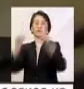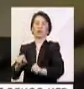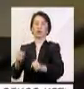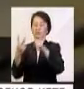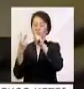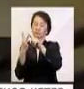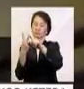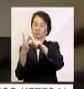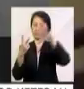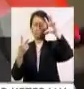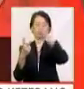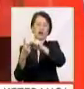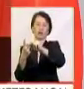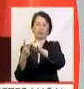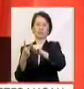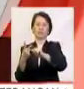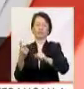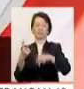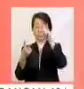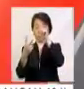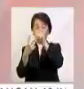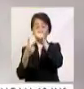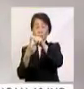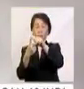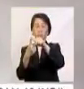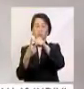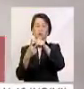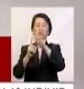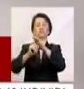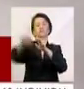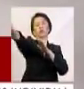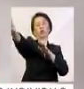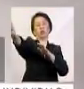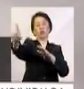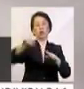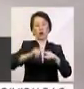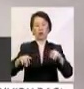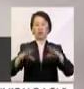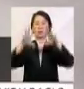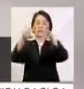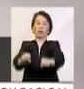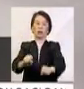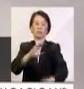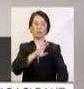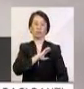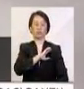salah seorang daripada suspek tersebut, manakala seorang lagi berjaya meloloskan diri namun berjaya ditangkap polis.